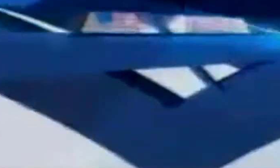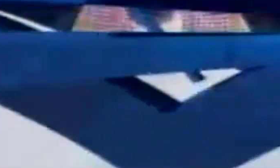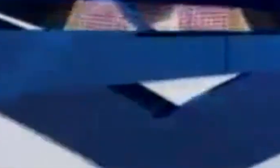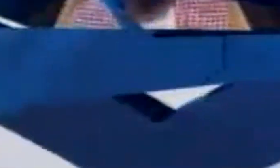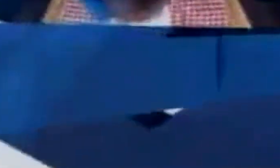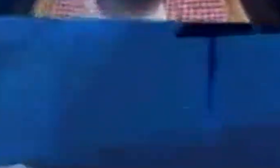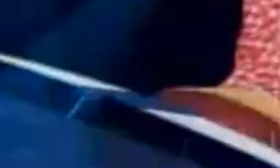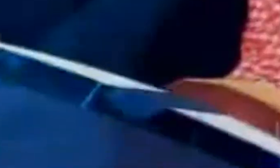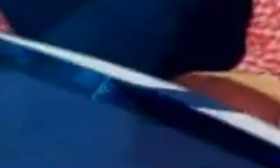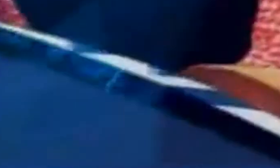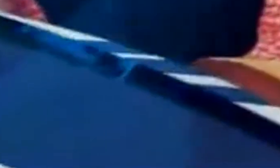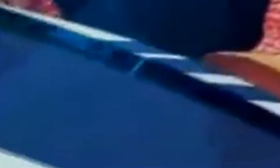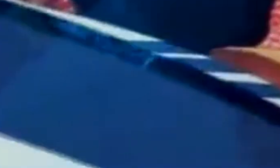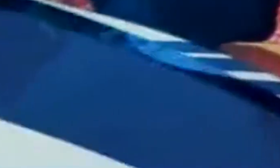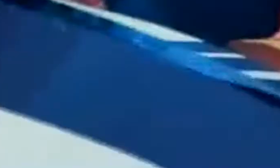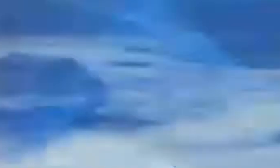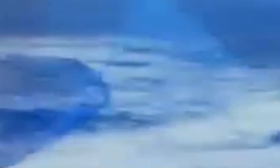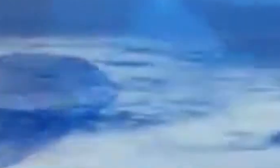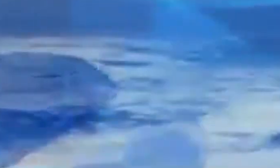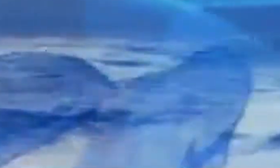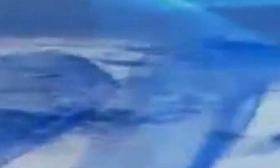تعلمون.